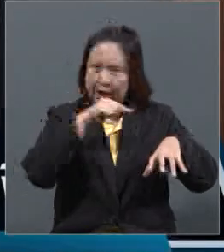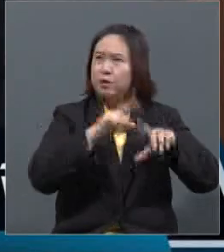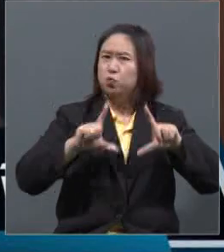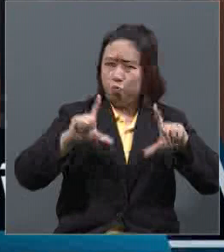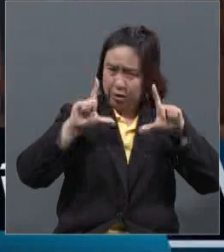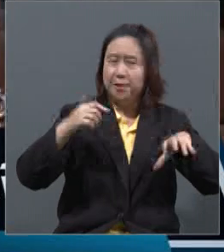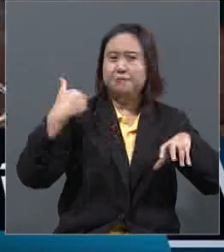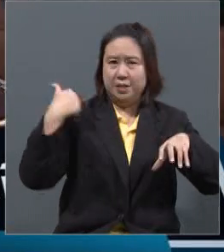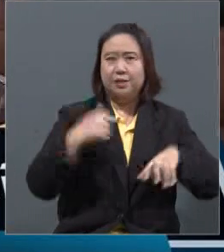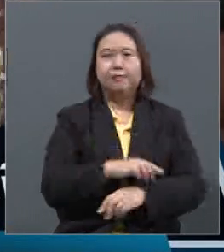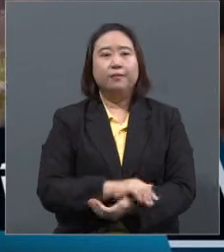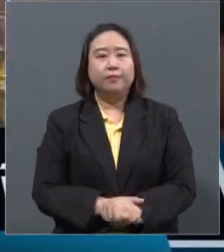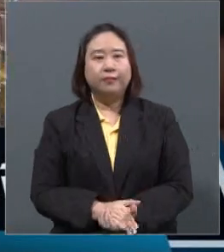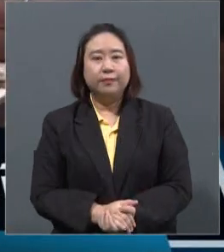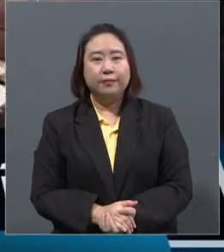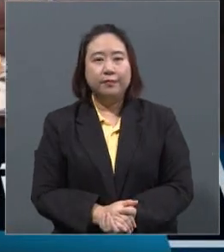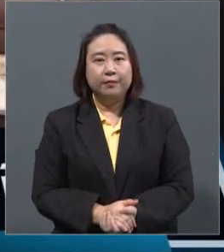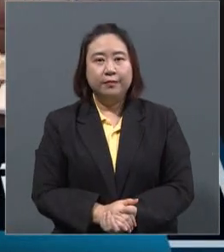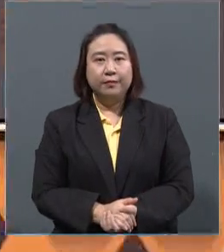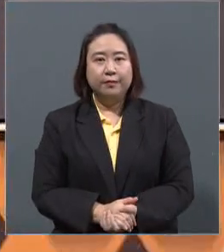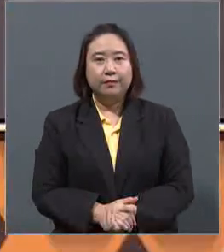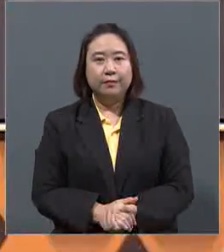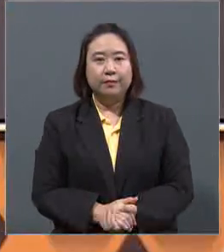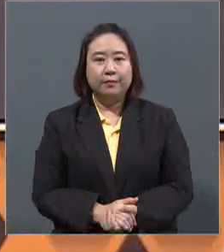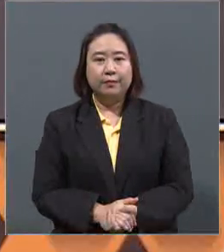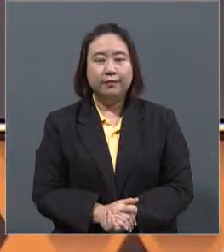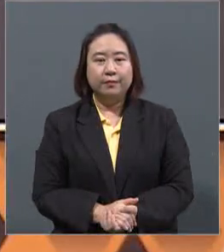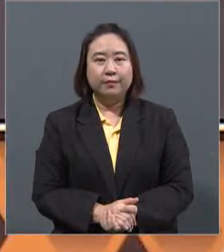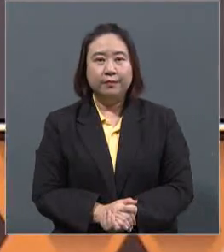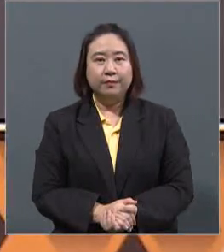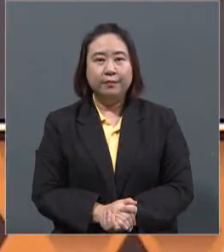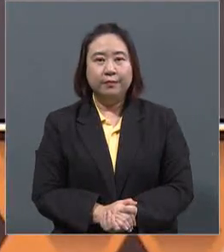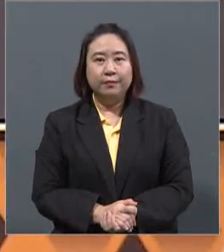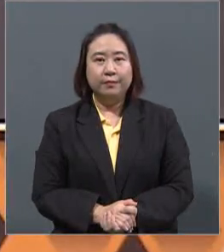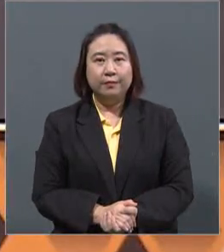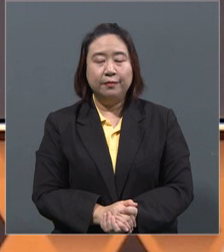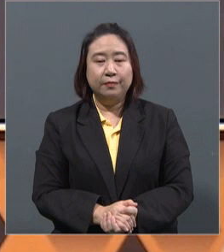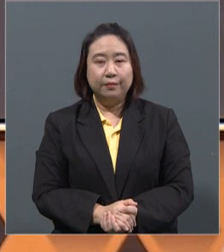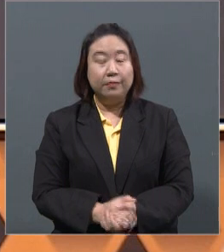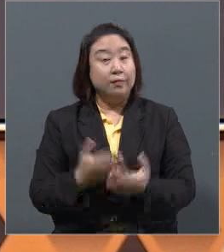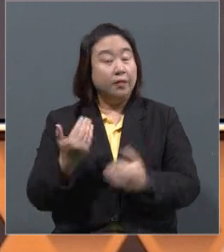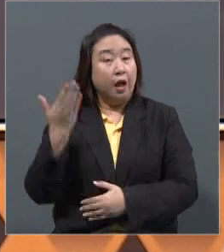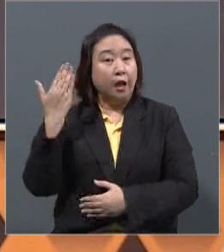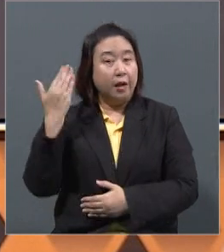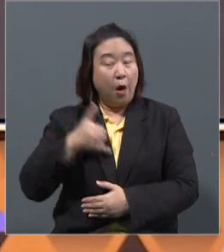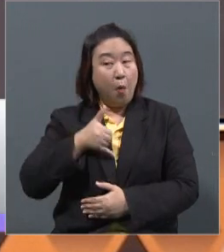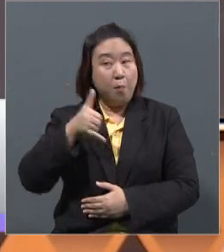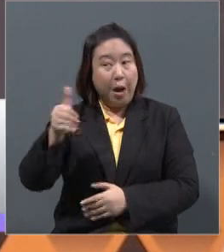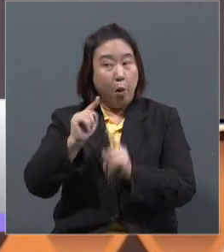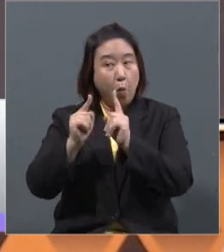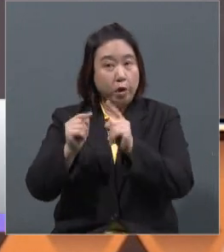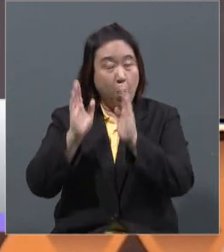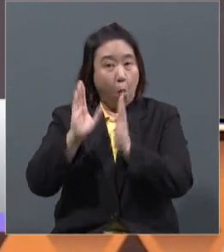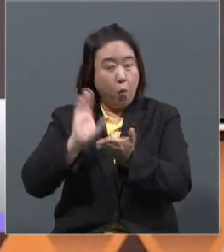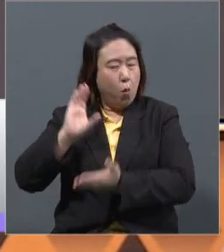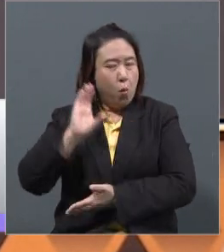พ้ใครครับ การออกไปพูดคุยกับนักลงทุนใน